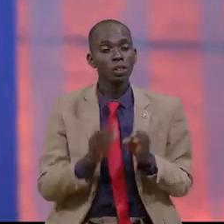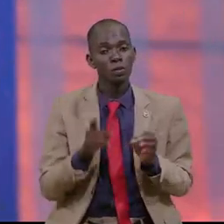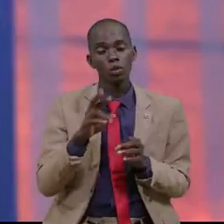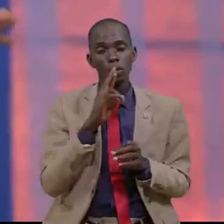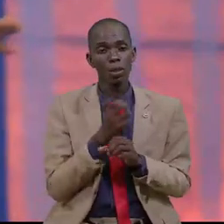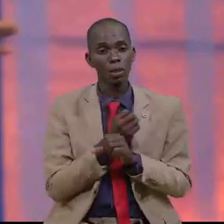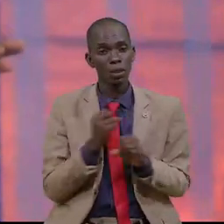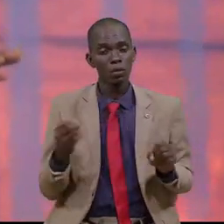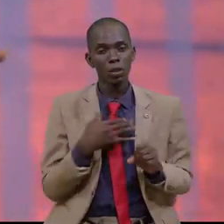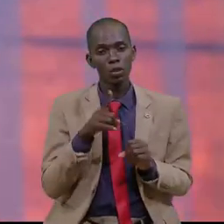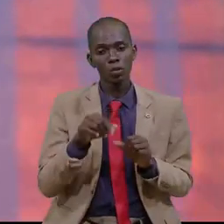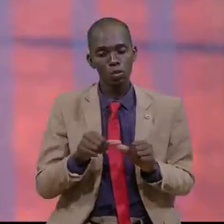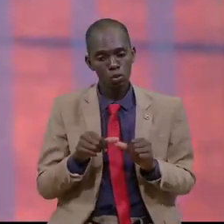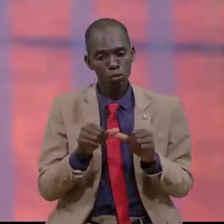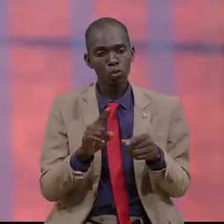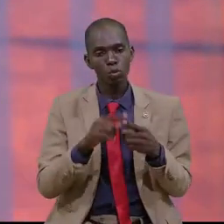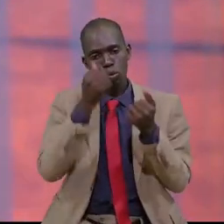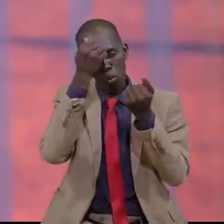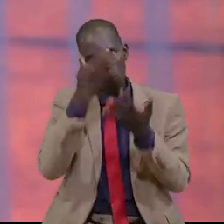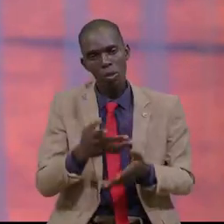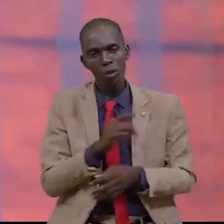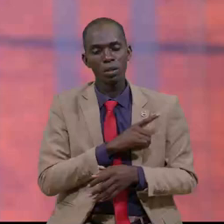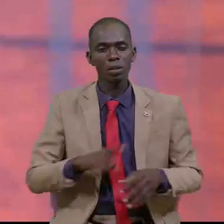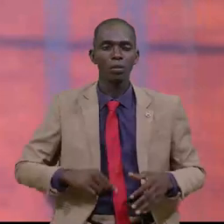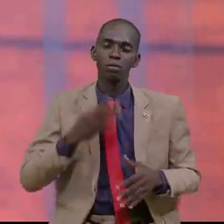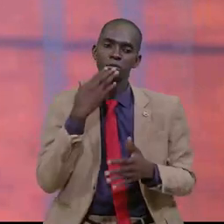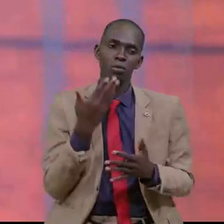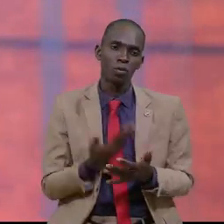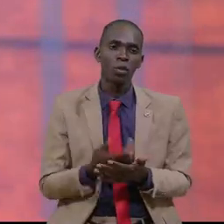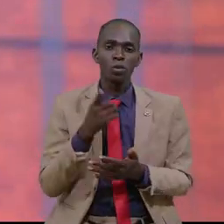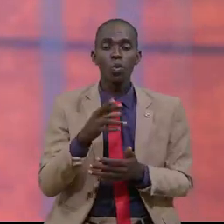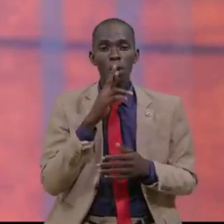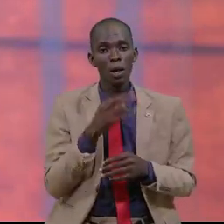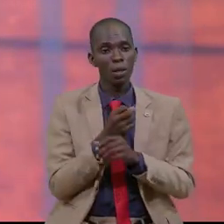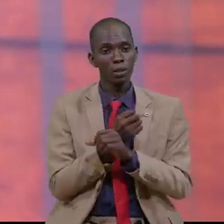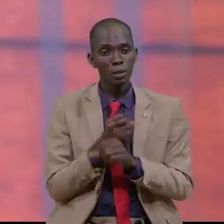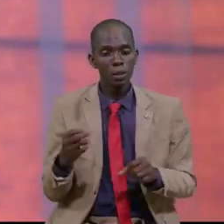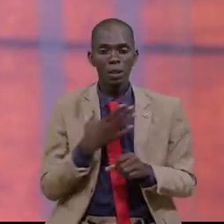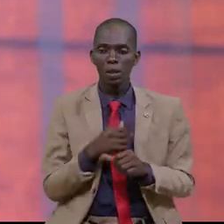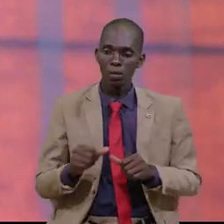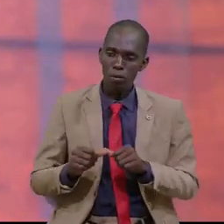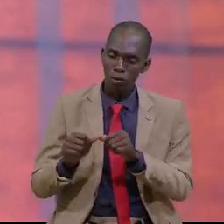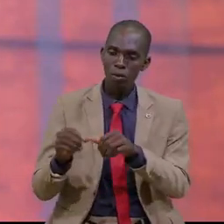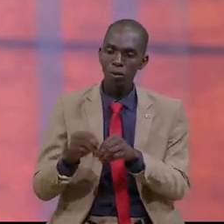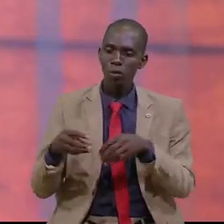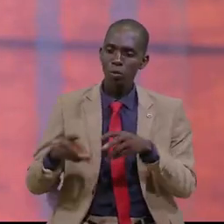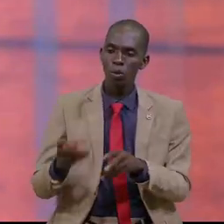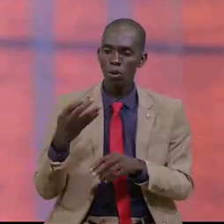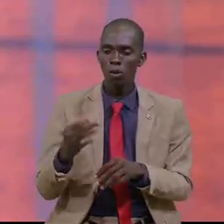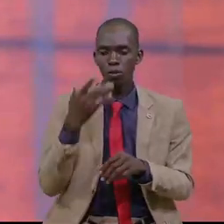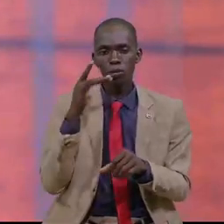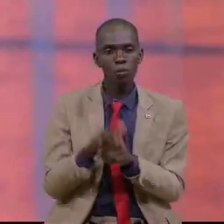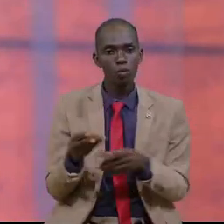tu continues à obéir au Seigneur, tu es sauvé pour toujours. Et tu es sur la voie de Canaan. Si comme Caleb et